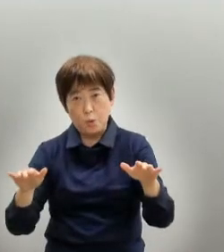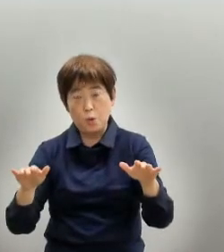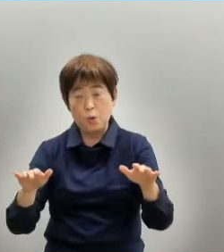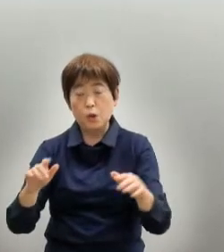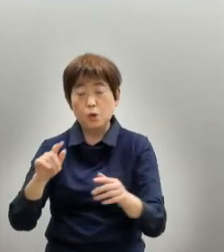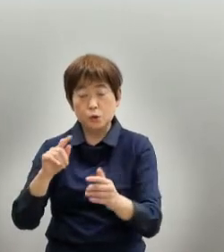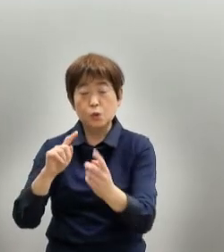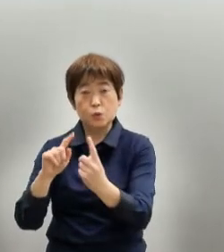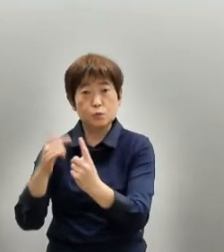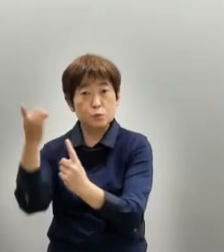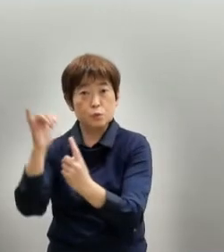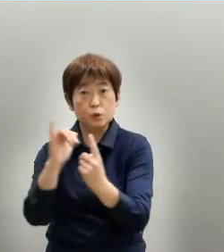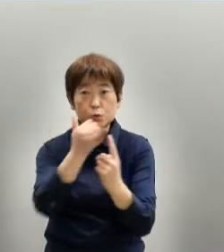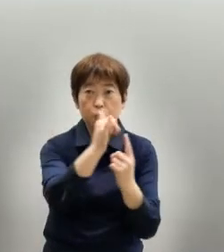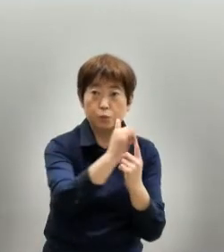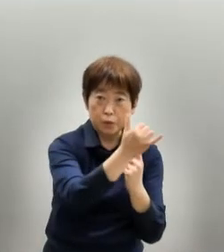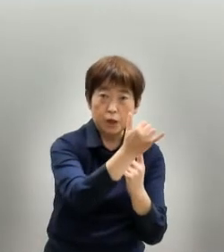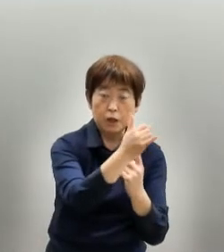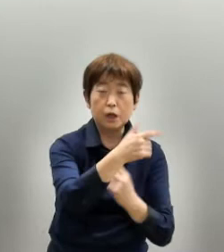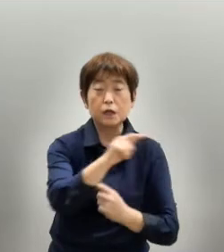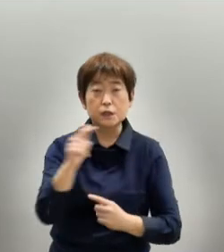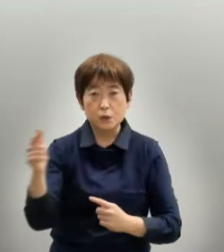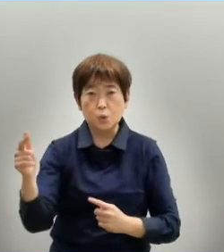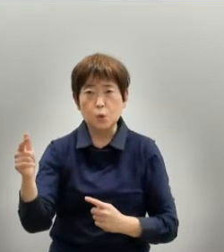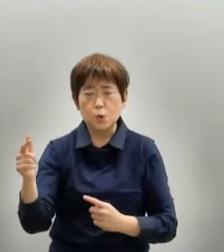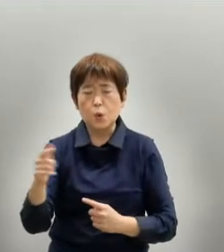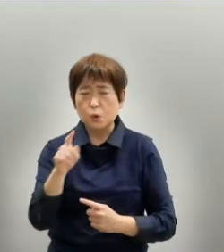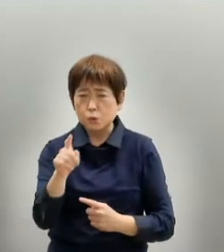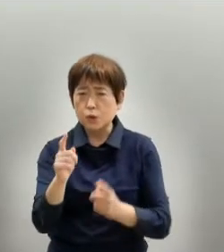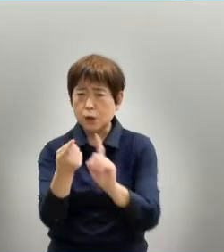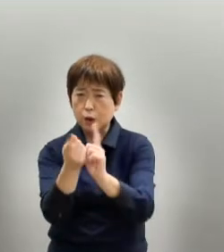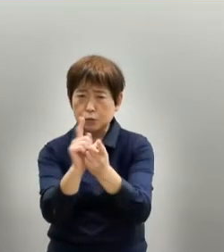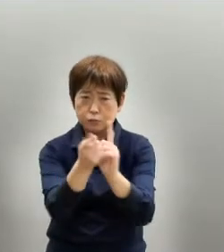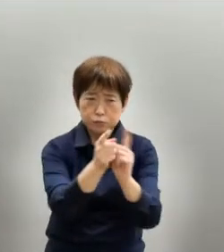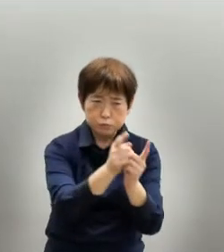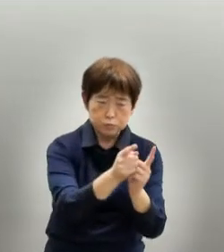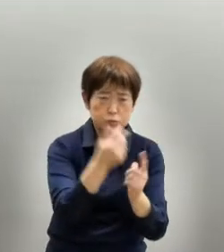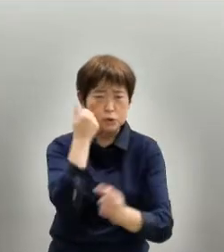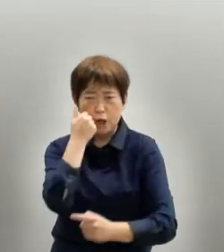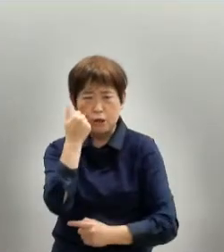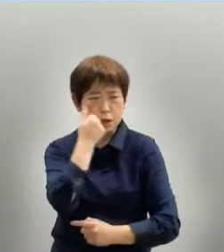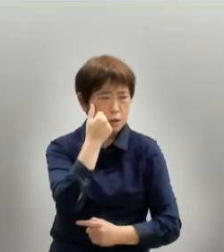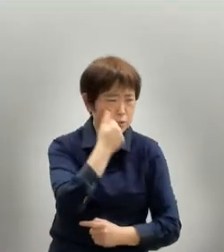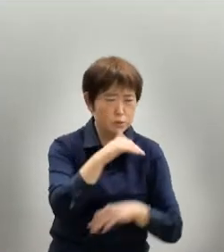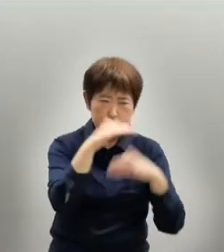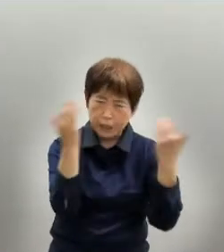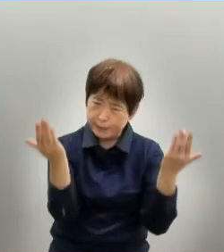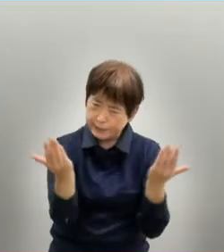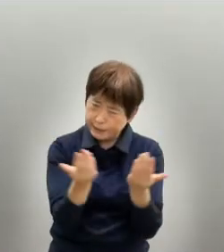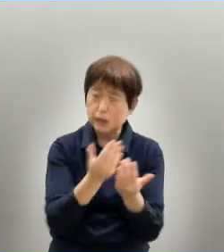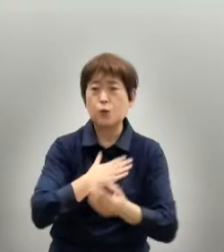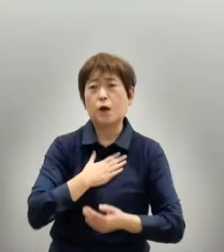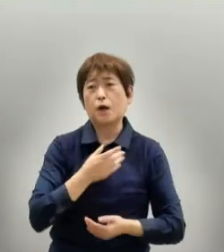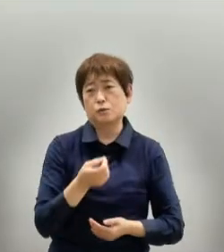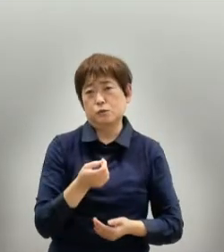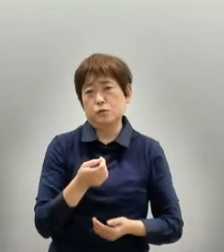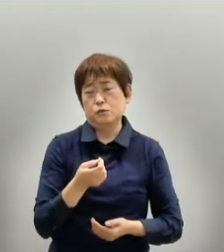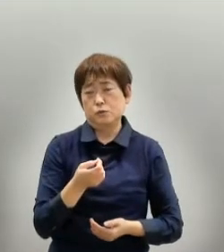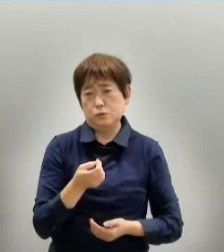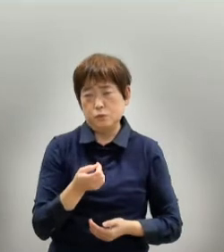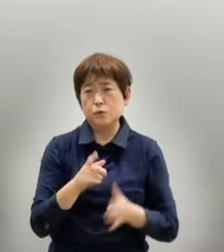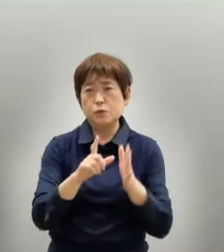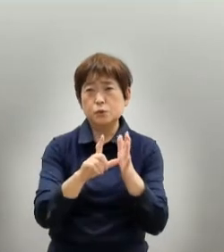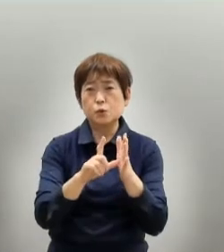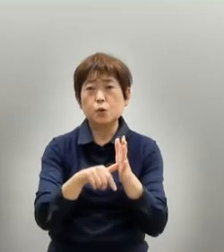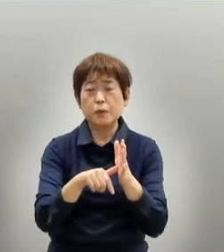能性のある範囲、感染した方とかですね、濃厚接触者の範囲が把握できているような場合の例でございます。その場合は